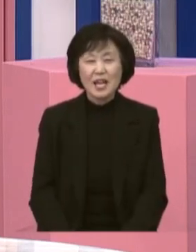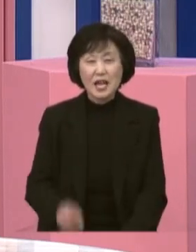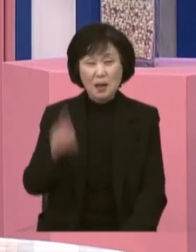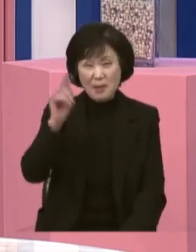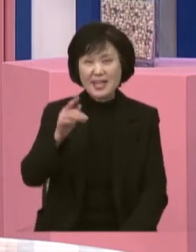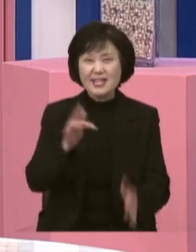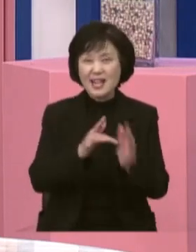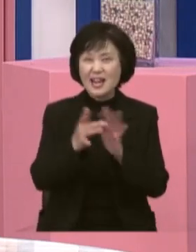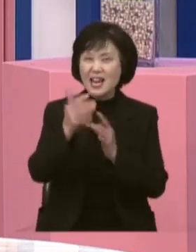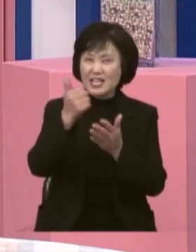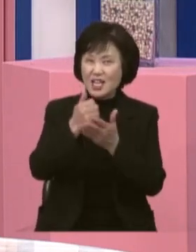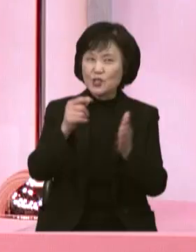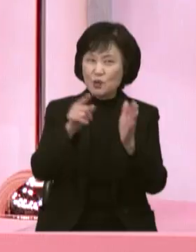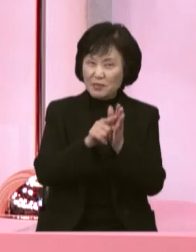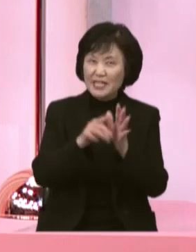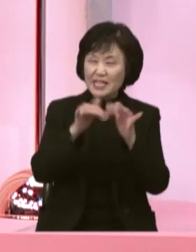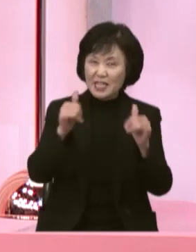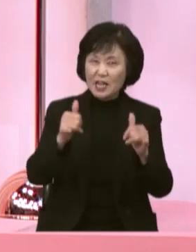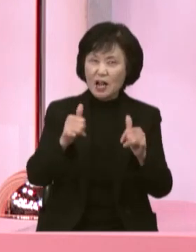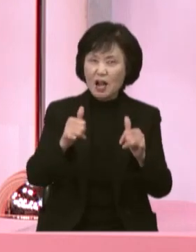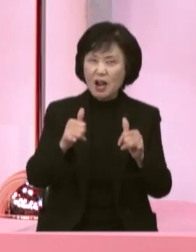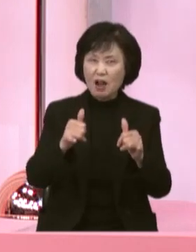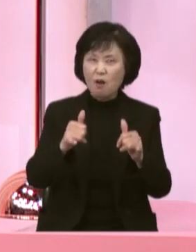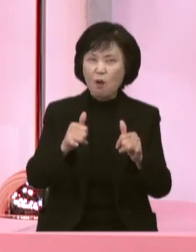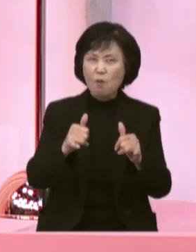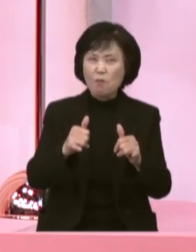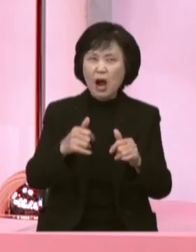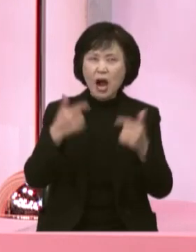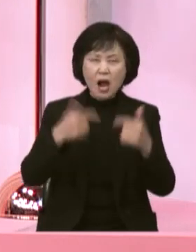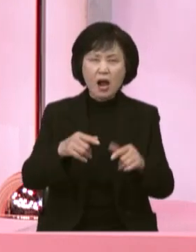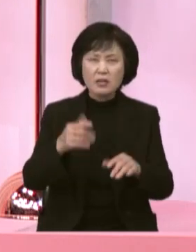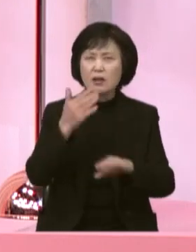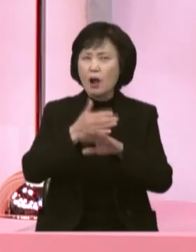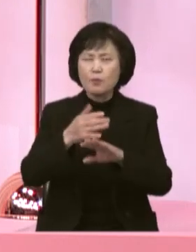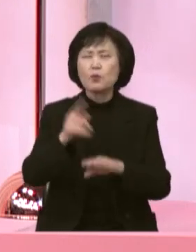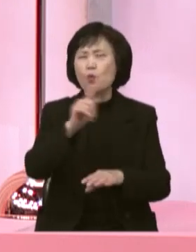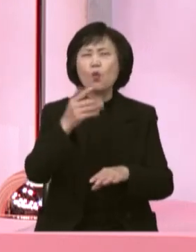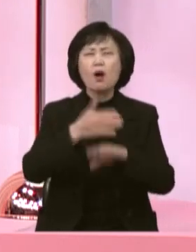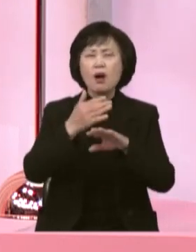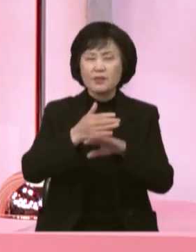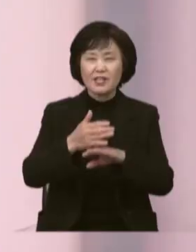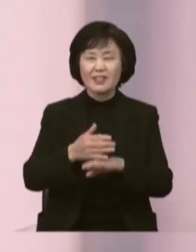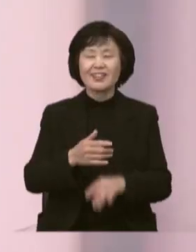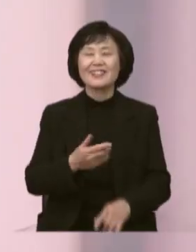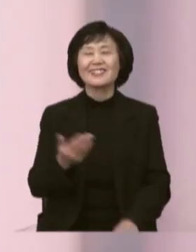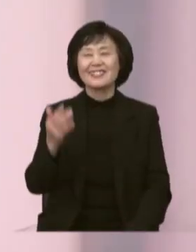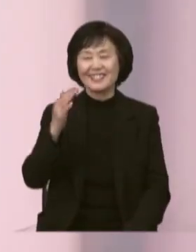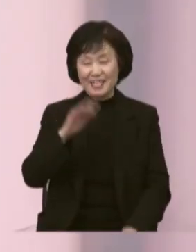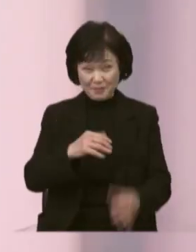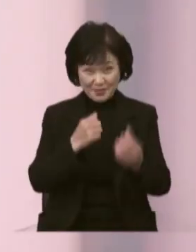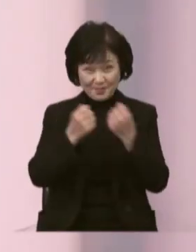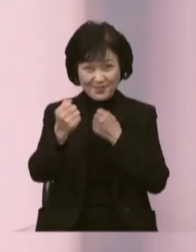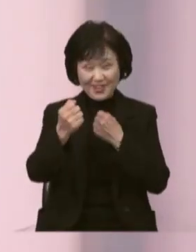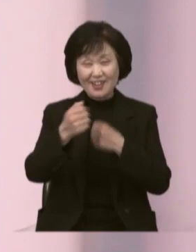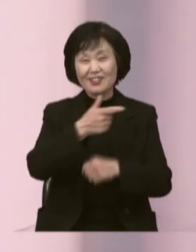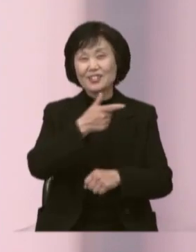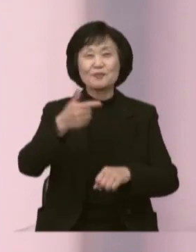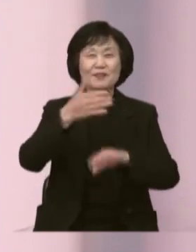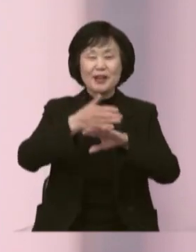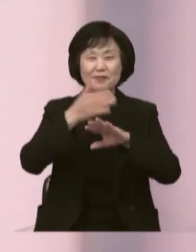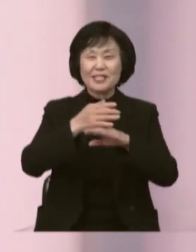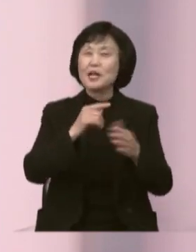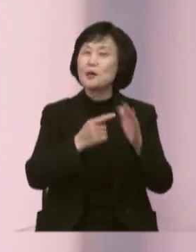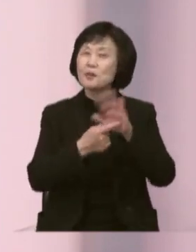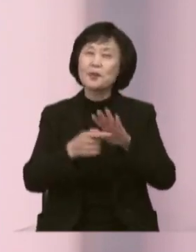그래도 감사. 아니 맨날 예수 믿는 사람들은 뻑하면 감사해야 돼. 뭐가 감사해? 그래 근데 너무 감사해. 표현